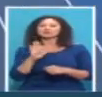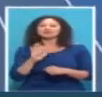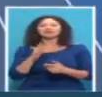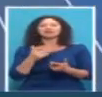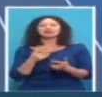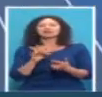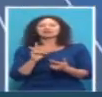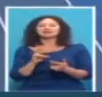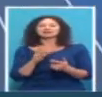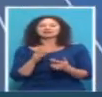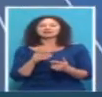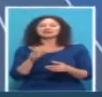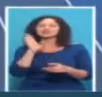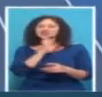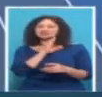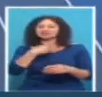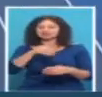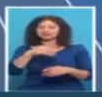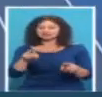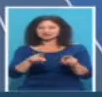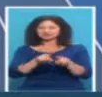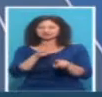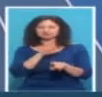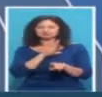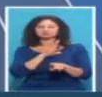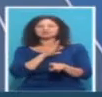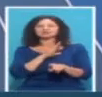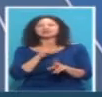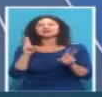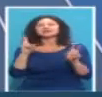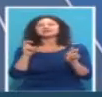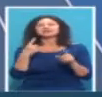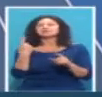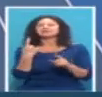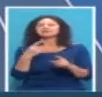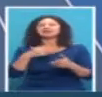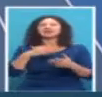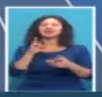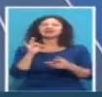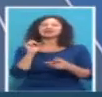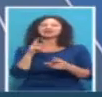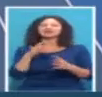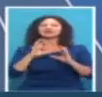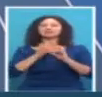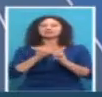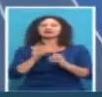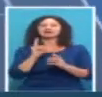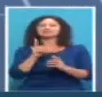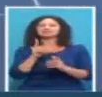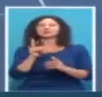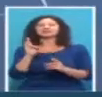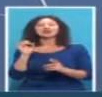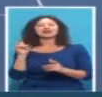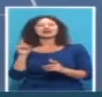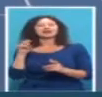обновленная версия рейтингов женской теннисной ассоциации WTA. Звание первой ракетки мира сохранила за собой румынка Симона Халеб. Второе